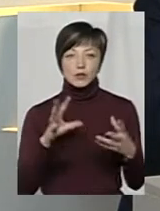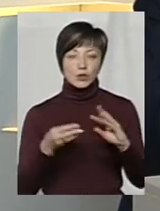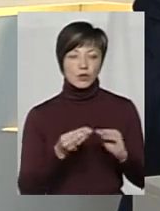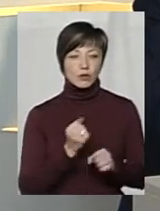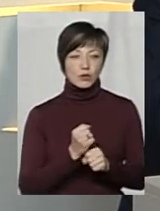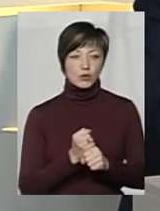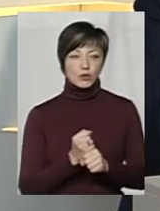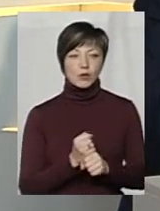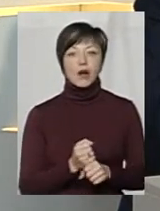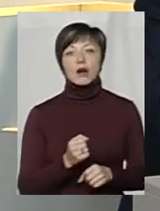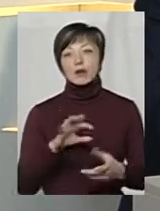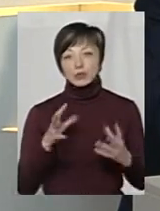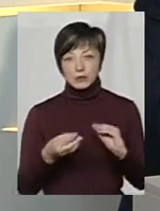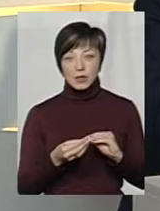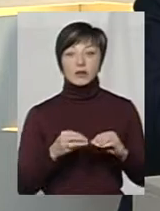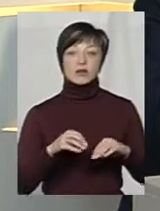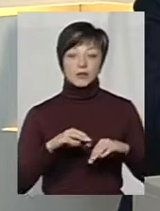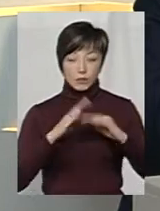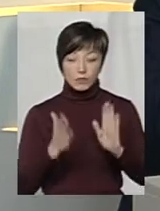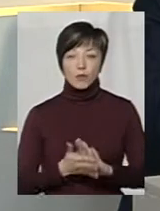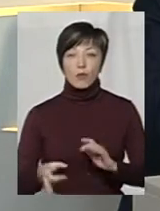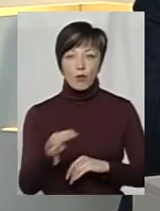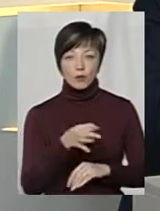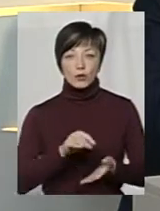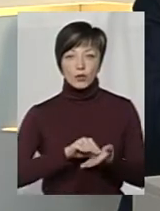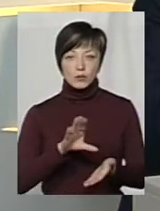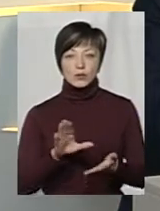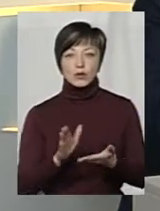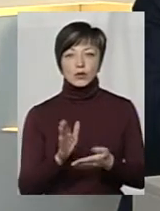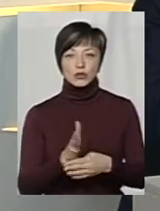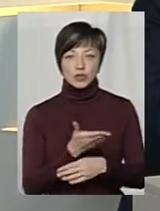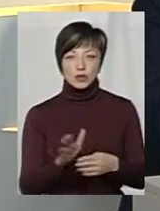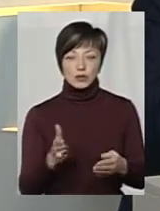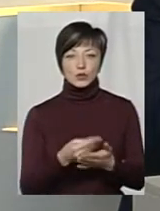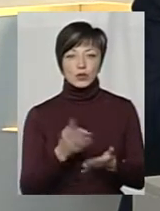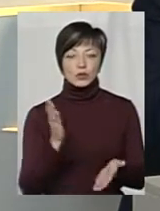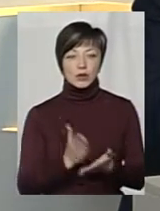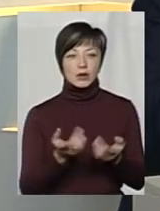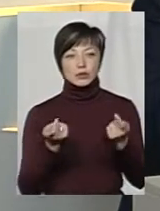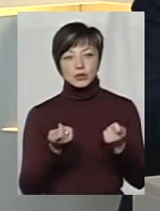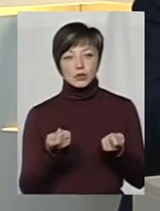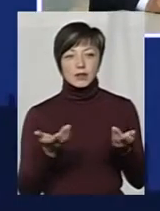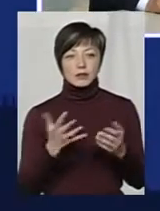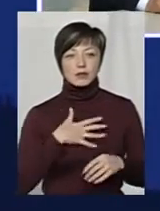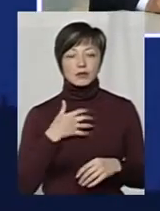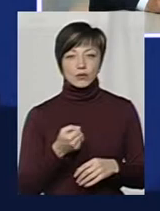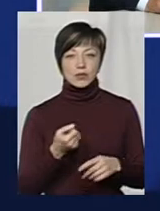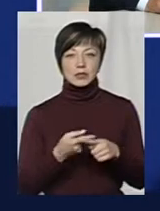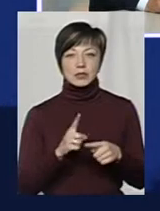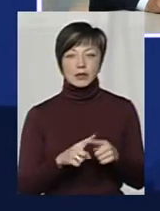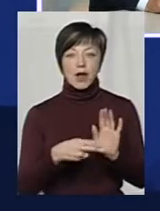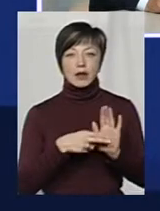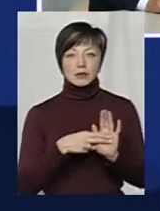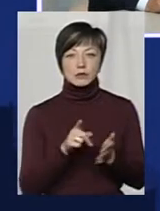роботи. Хоча результати, в цілому по області, по наповненню дохідної частини все-таки є. Трошки десь незадоволені ми акцизним